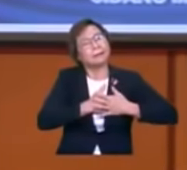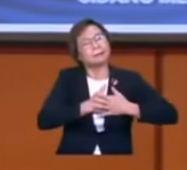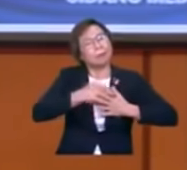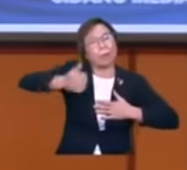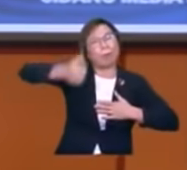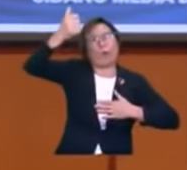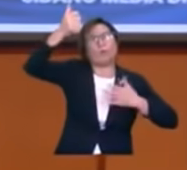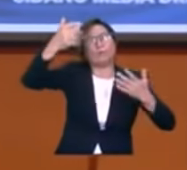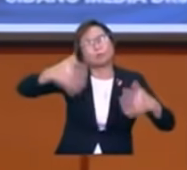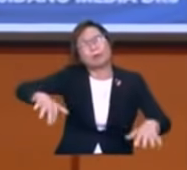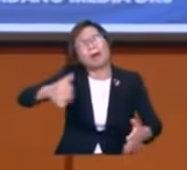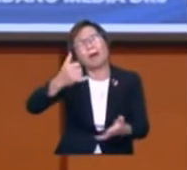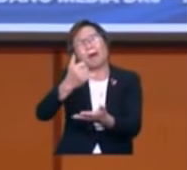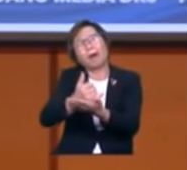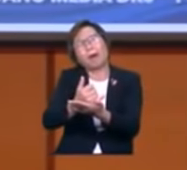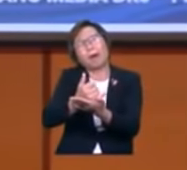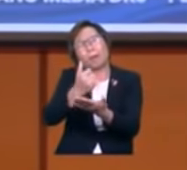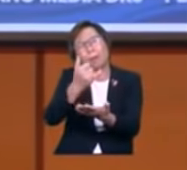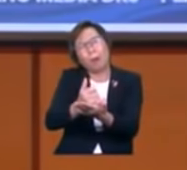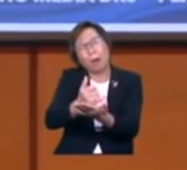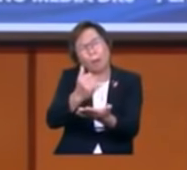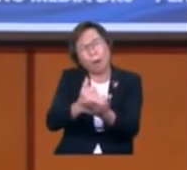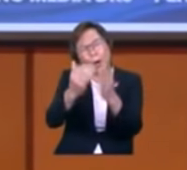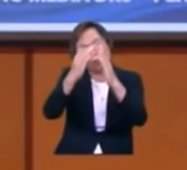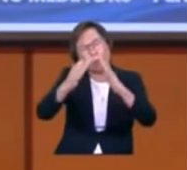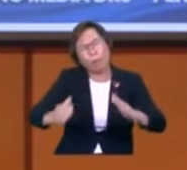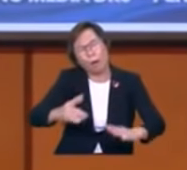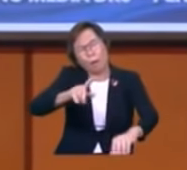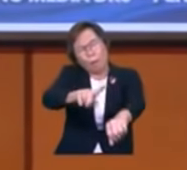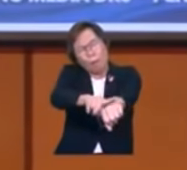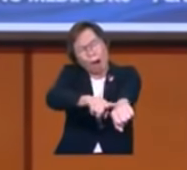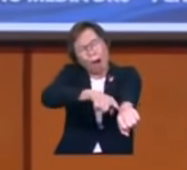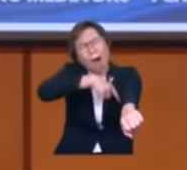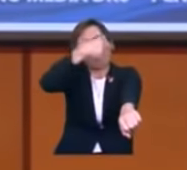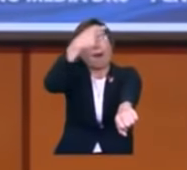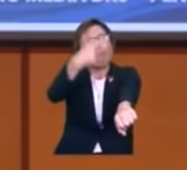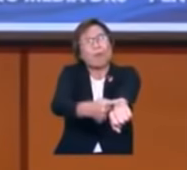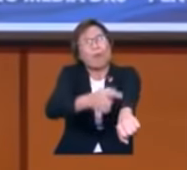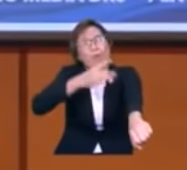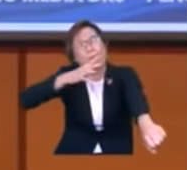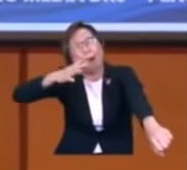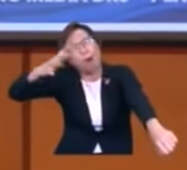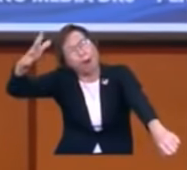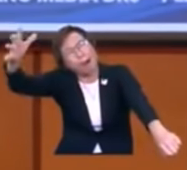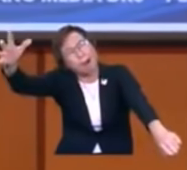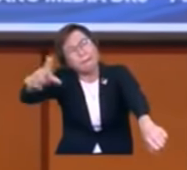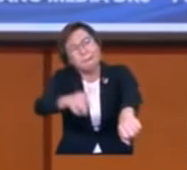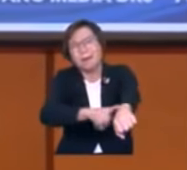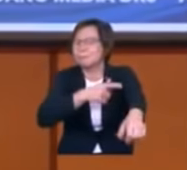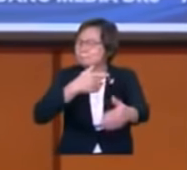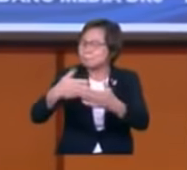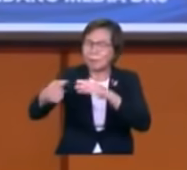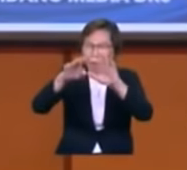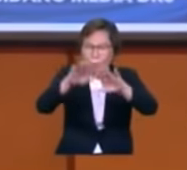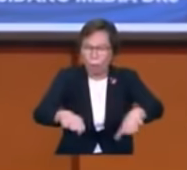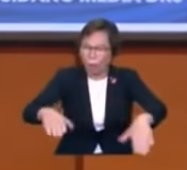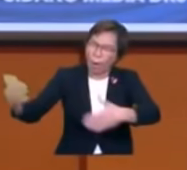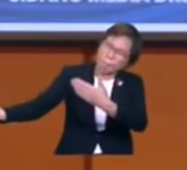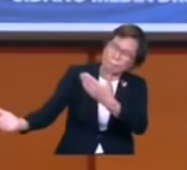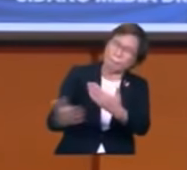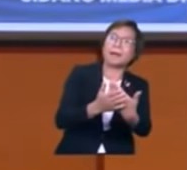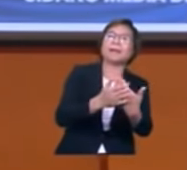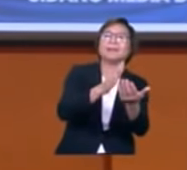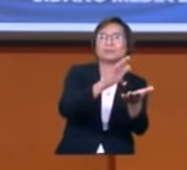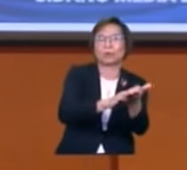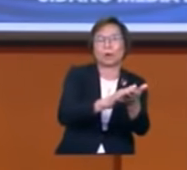mereka dah renggang dengan sekolah untuk satu tempuh yang panjang maka kita bahwa mereka kembali dan